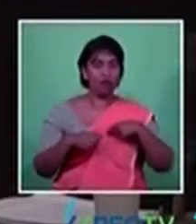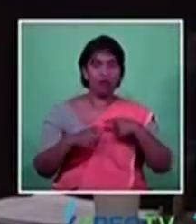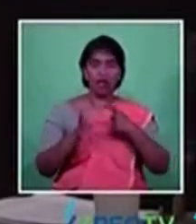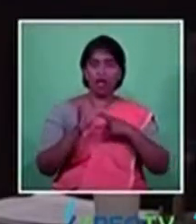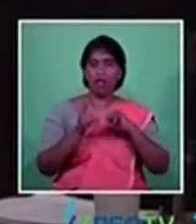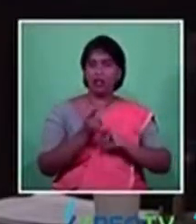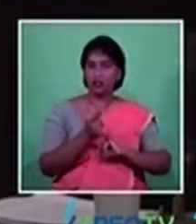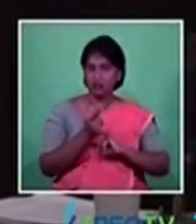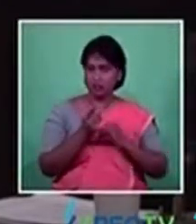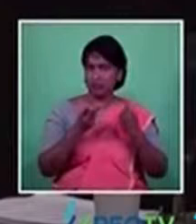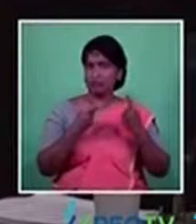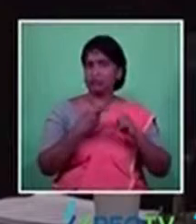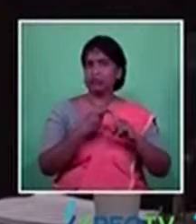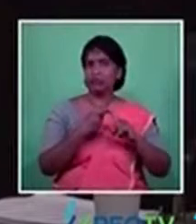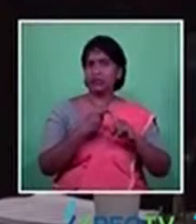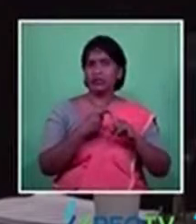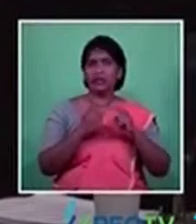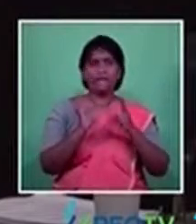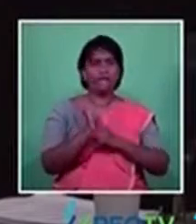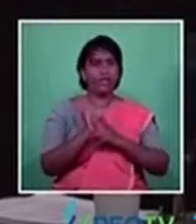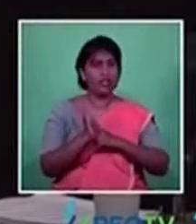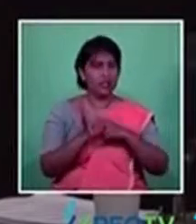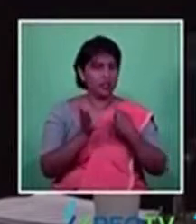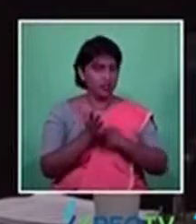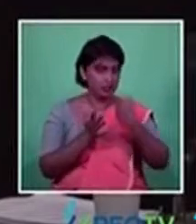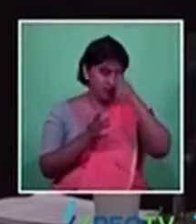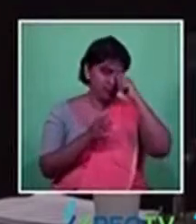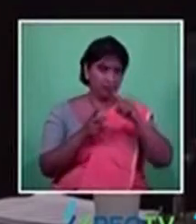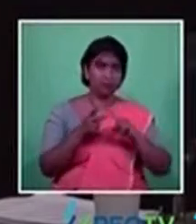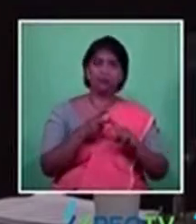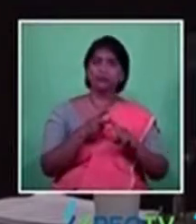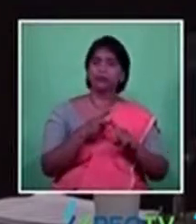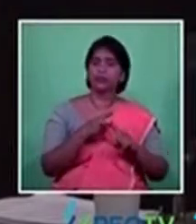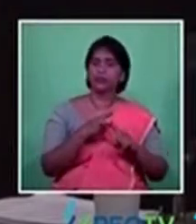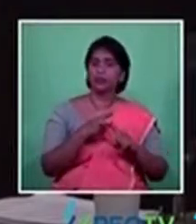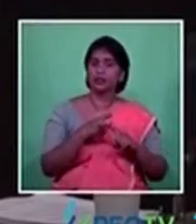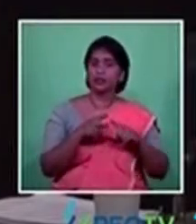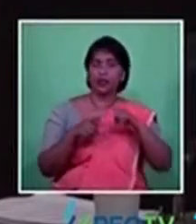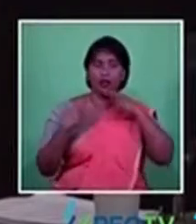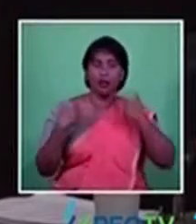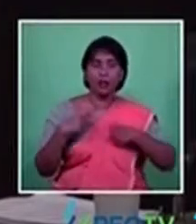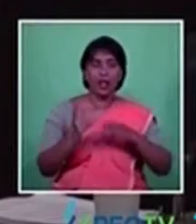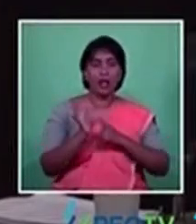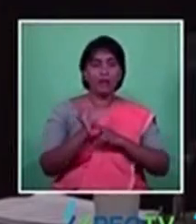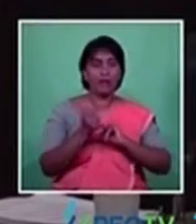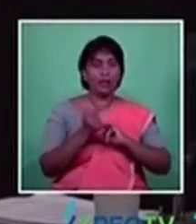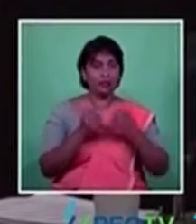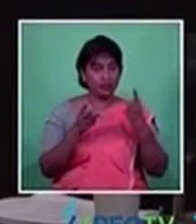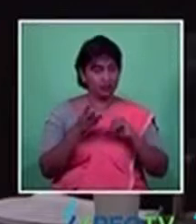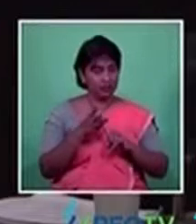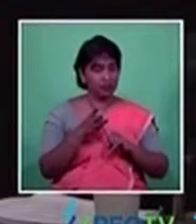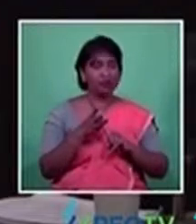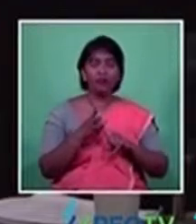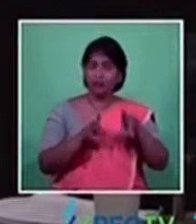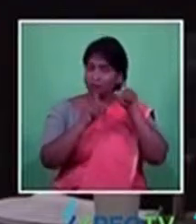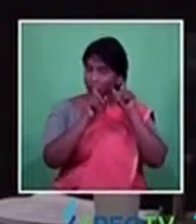සබ්රි මහත්මයා ඊපස්සේ විජේදාස රාජපක්ෂ මහත්මයා ඊට පස්සේ ජ්‍යෙෂ්ඨ නීතිඥ නිමල් සිරිපාල මහත්මයා.